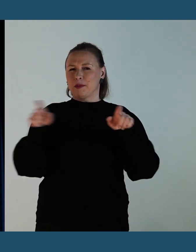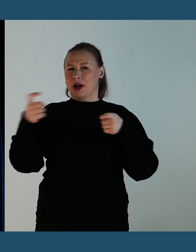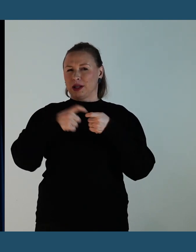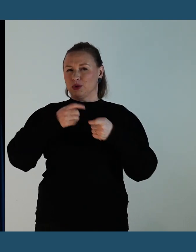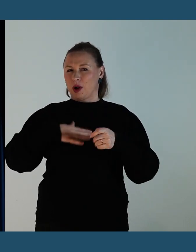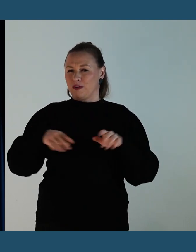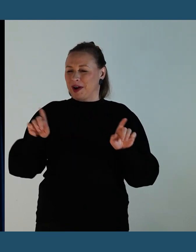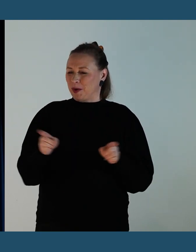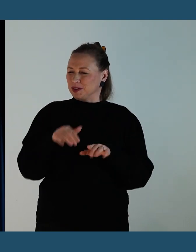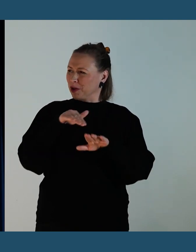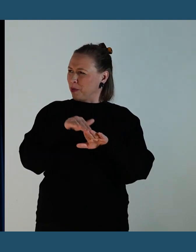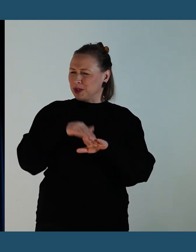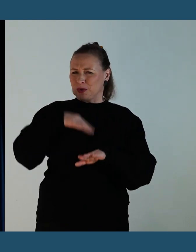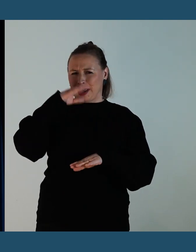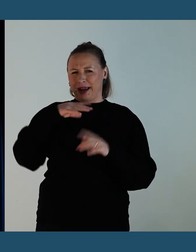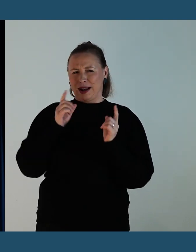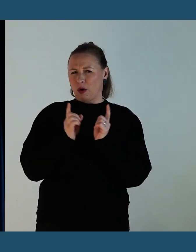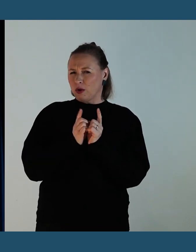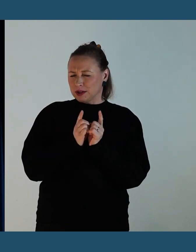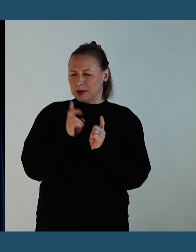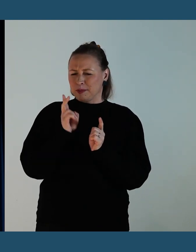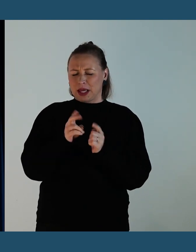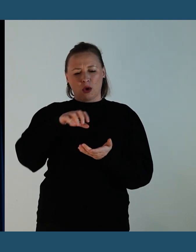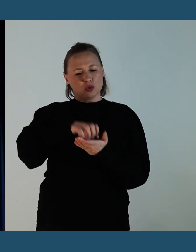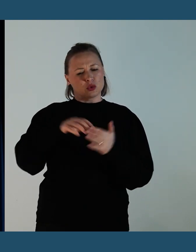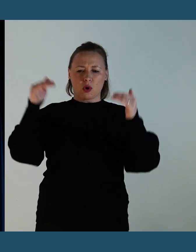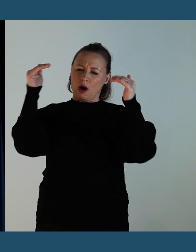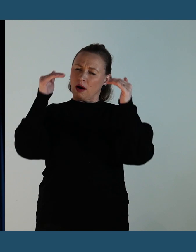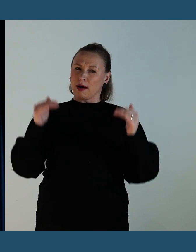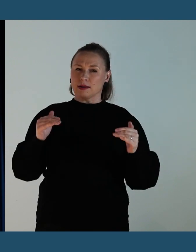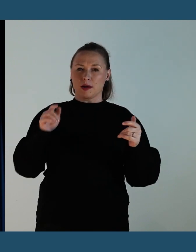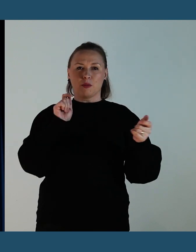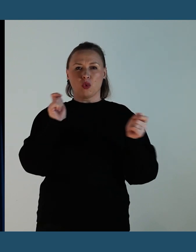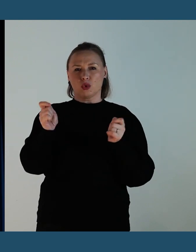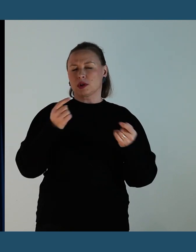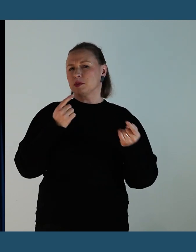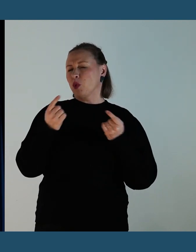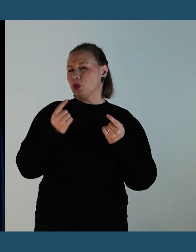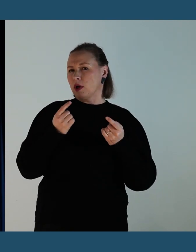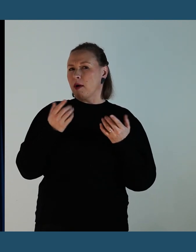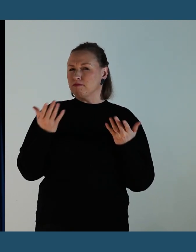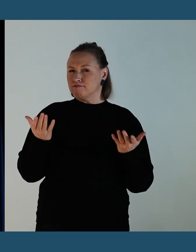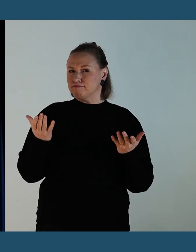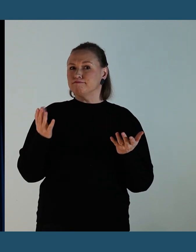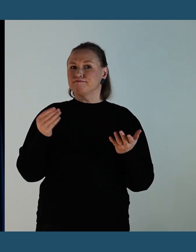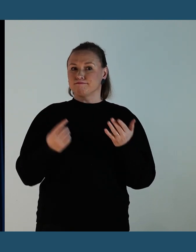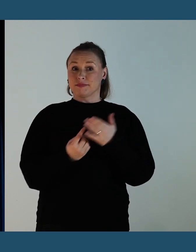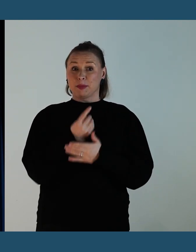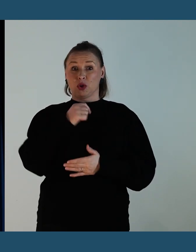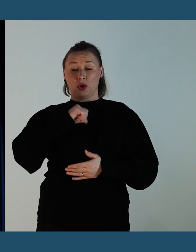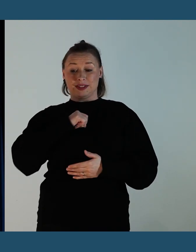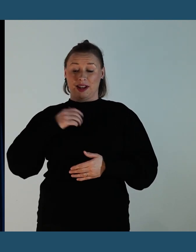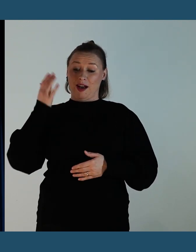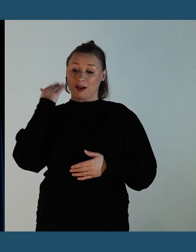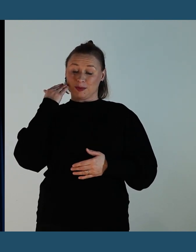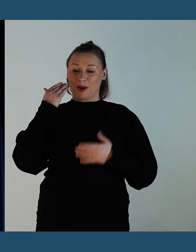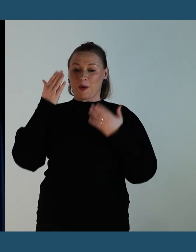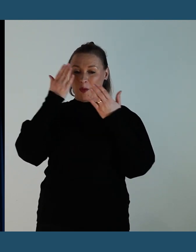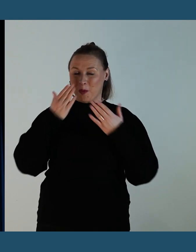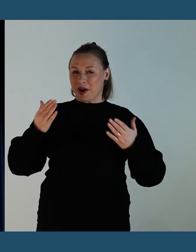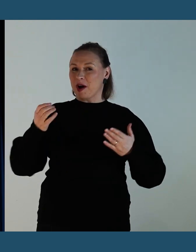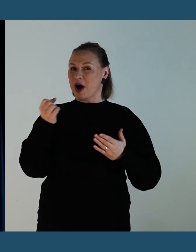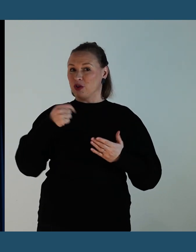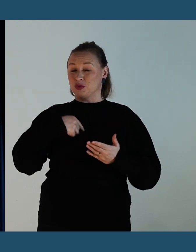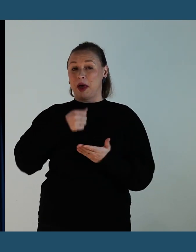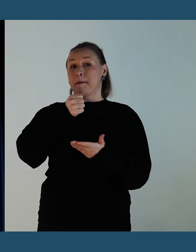lyhyesti henkilökohtaisesti, kun puhutaan yhteiskunnan rakenteista ja muutoksesta. Mulla on itselläkin ollut aikanaan kunnia ja mahdollisuus toimia